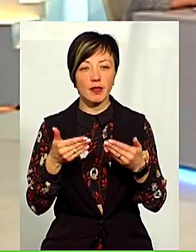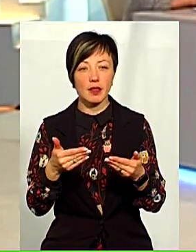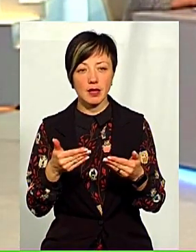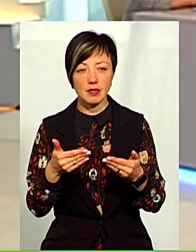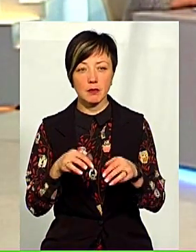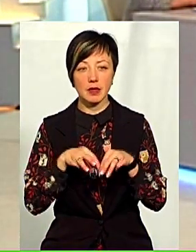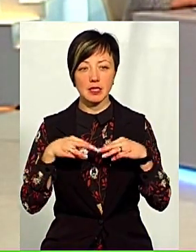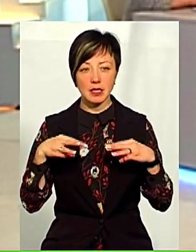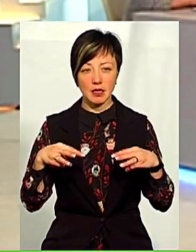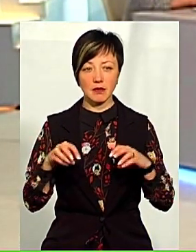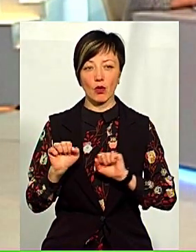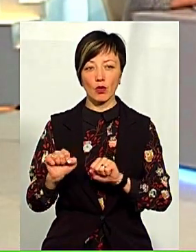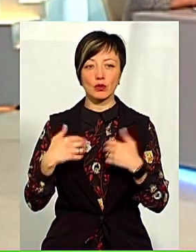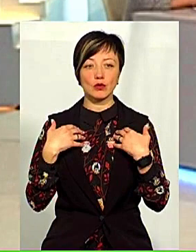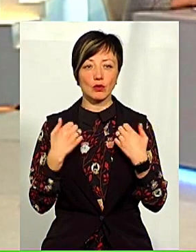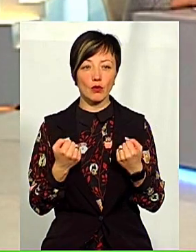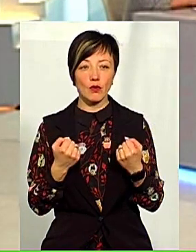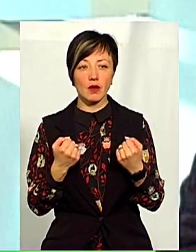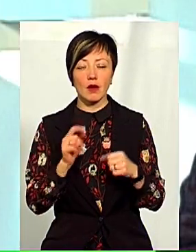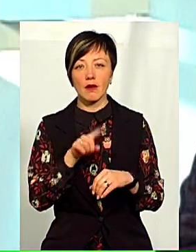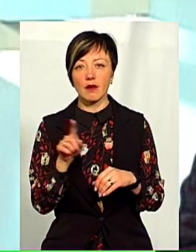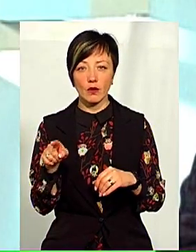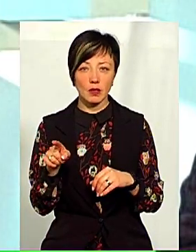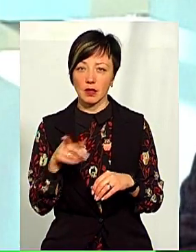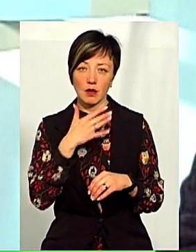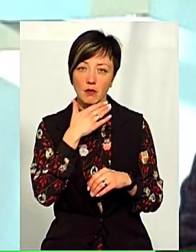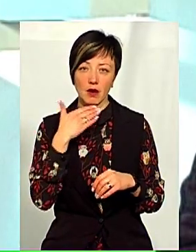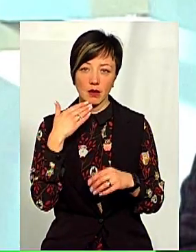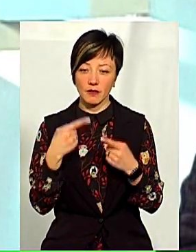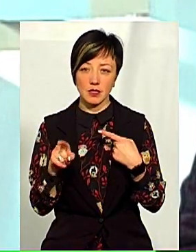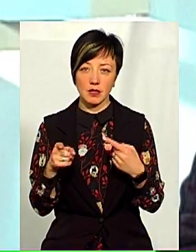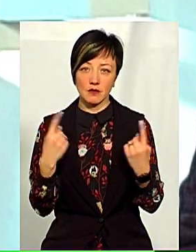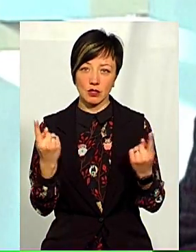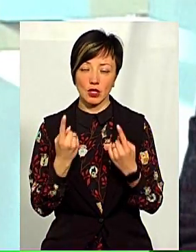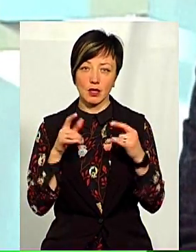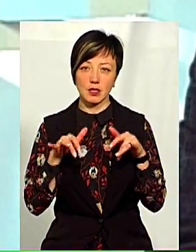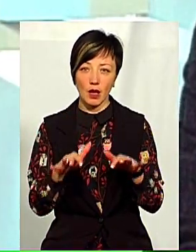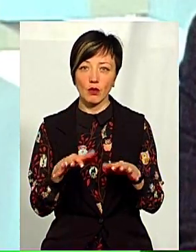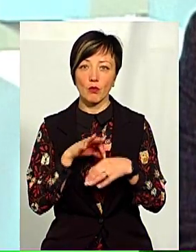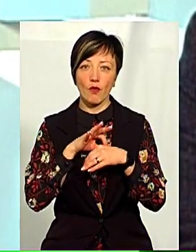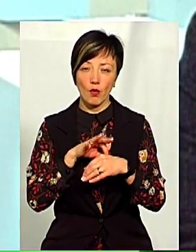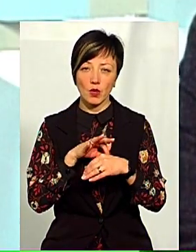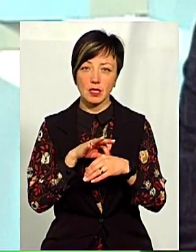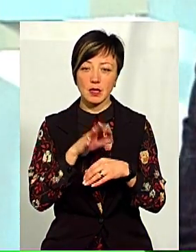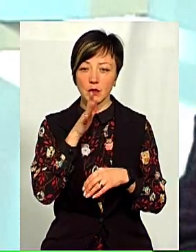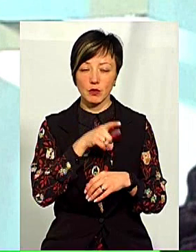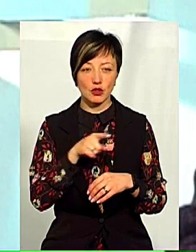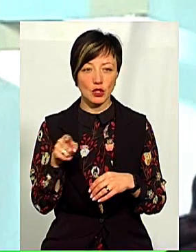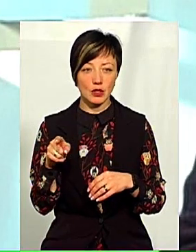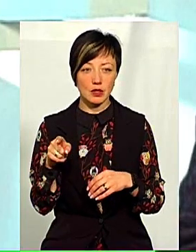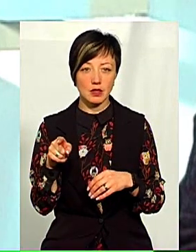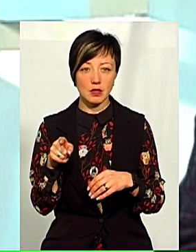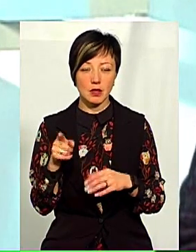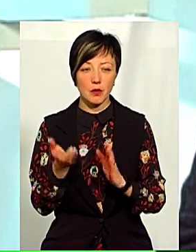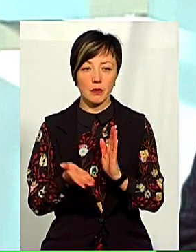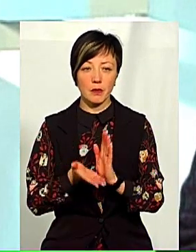рекомендацією Міністерства охорони здоров'я, вони не багато відрізняються від звичайних заходів, які проводяться під час підйому